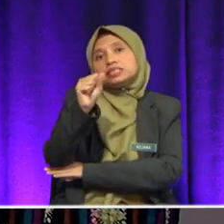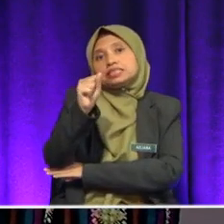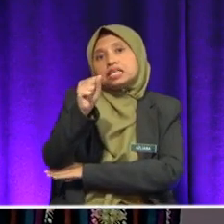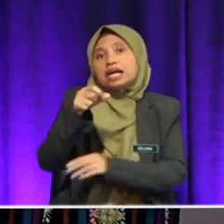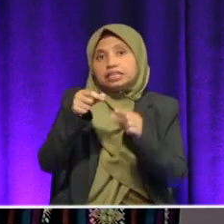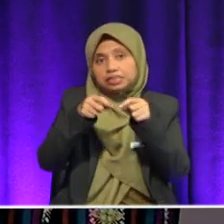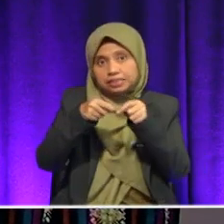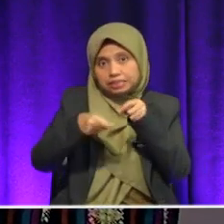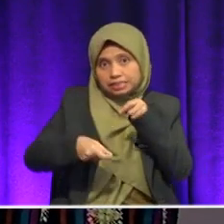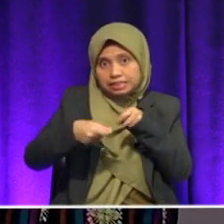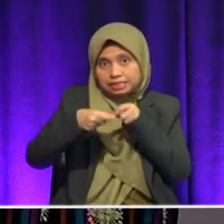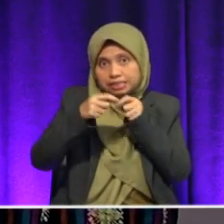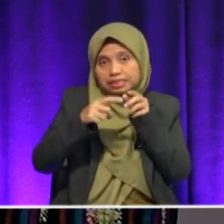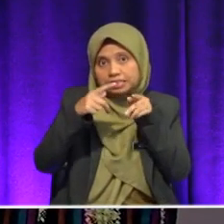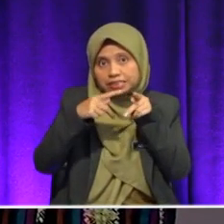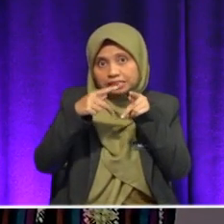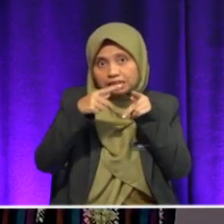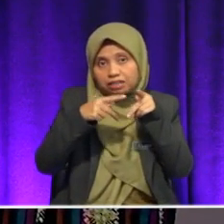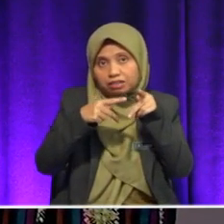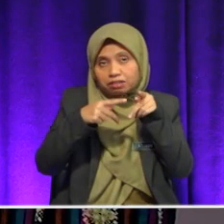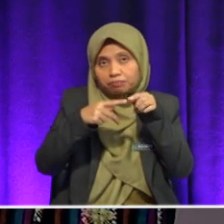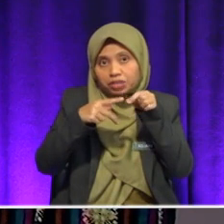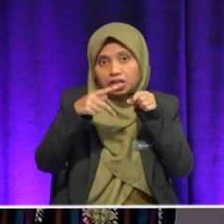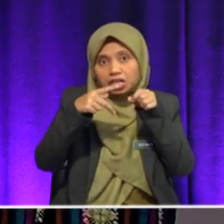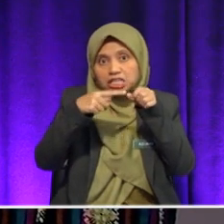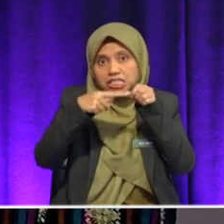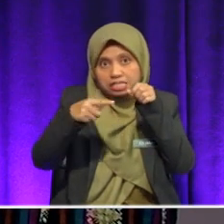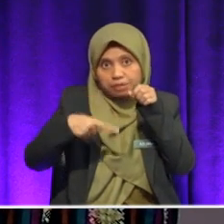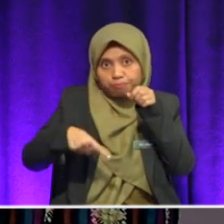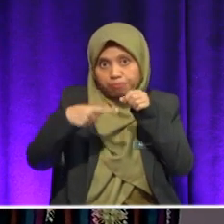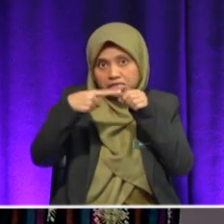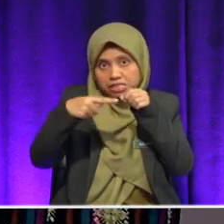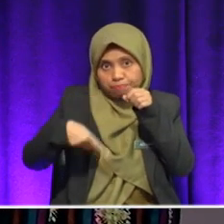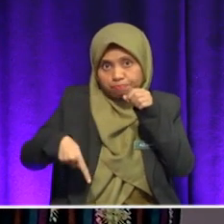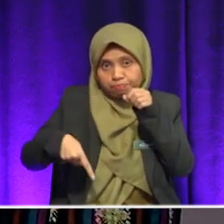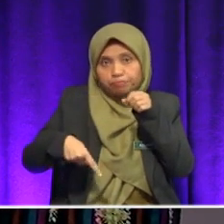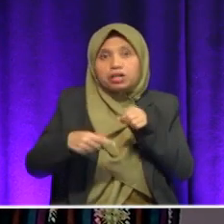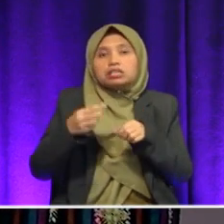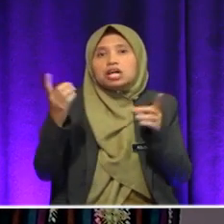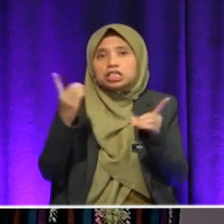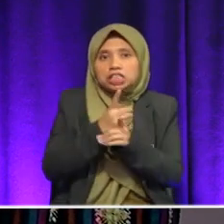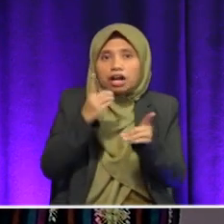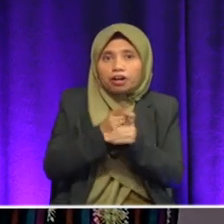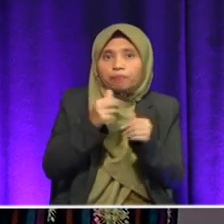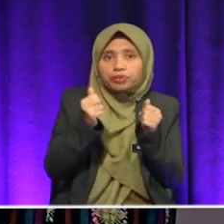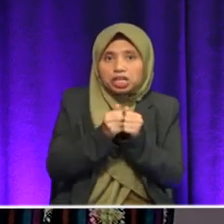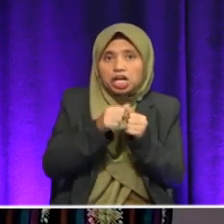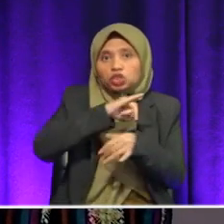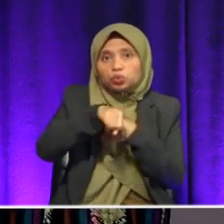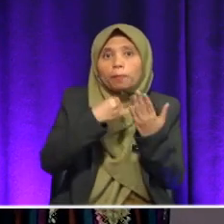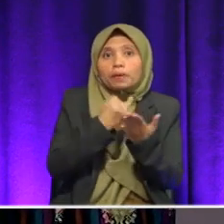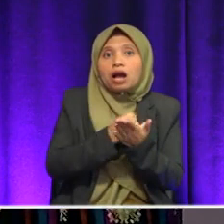dan jumlah kos Ini bukan jumlah kos nih jumlah yang di daratkan dengan